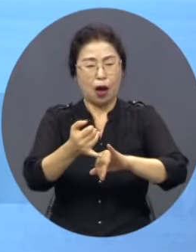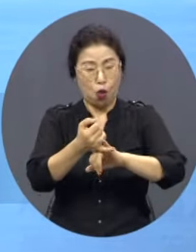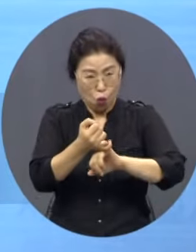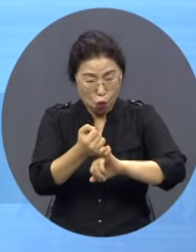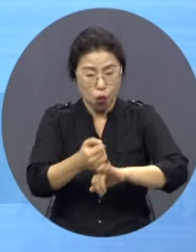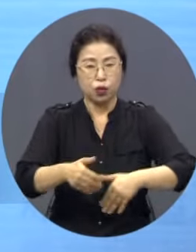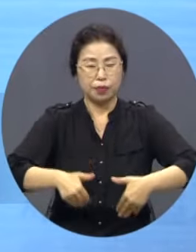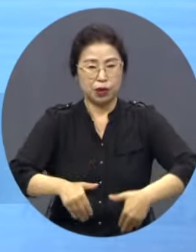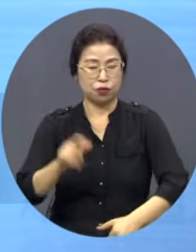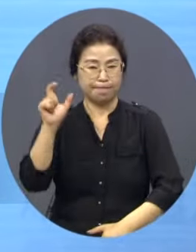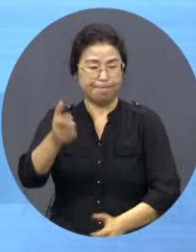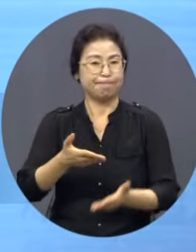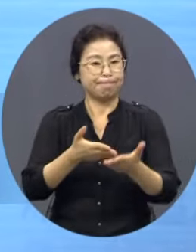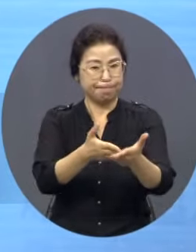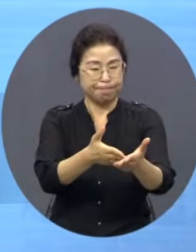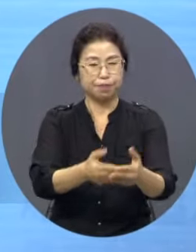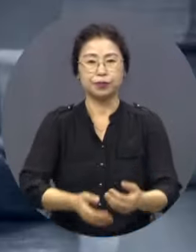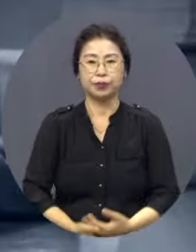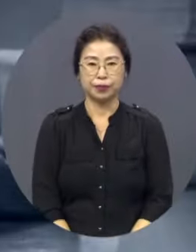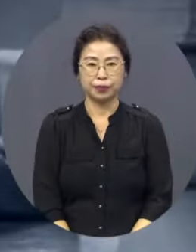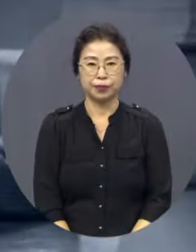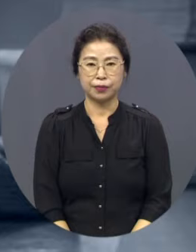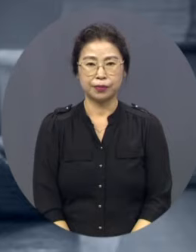마련해 달라고 강력하게 요구할 생각입니다.